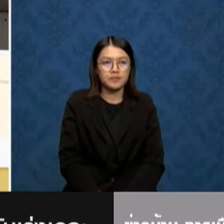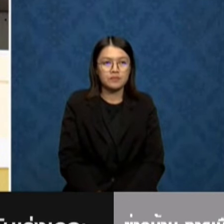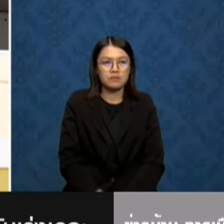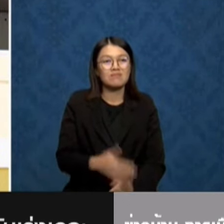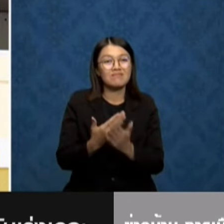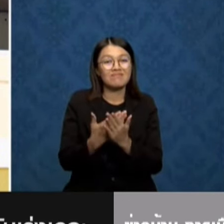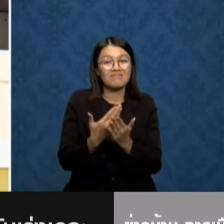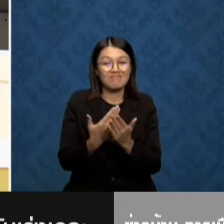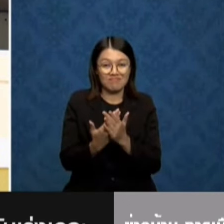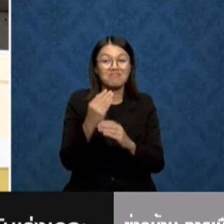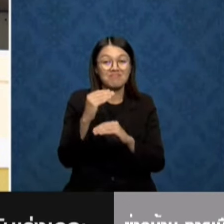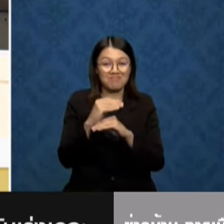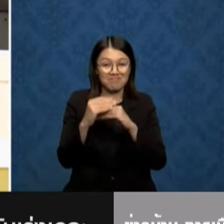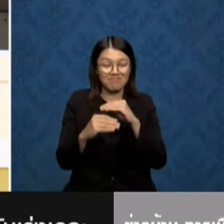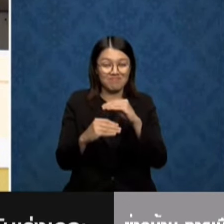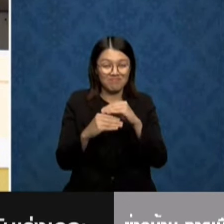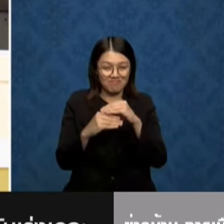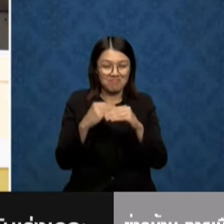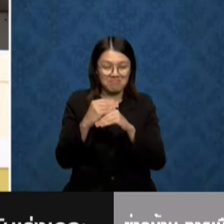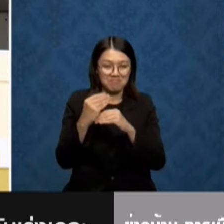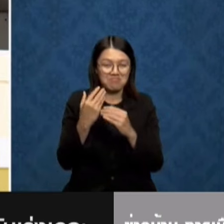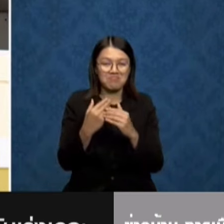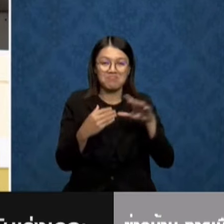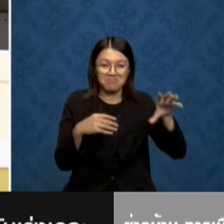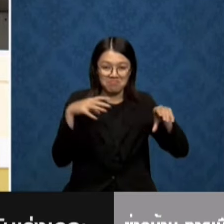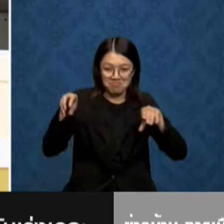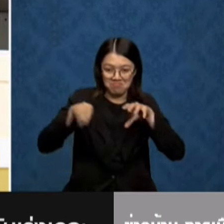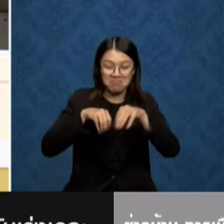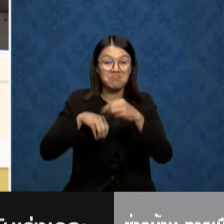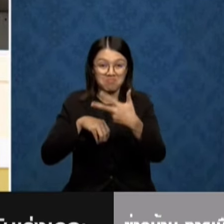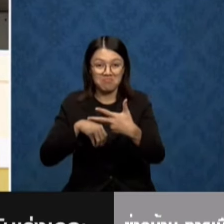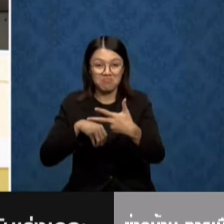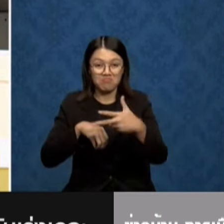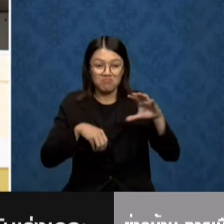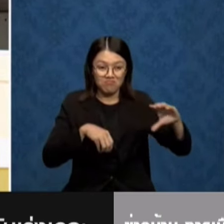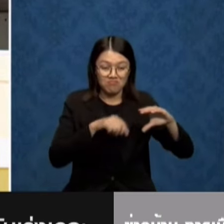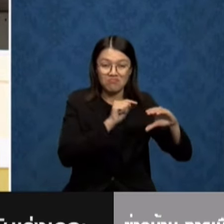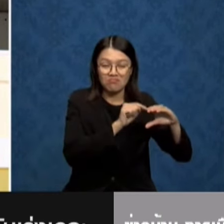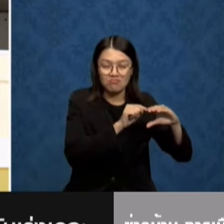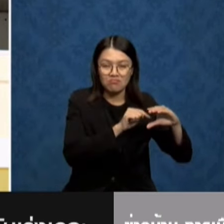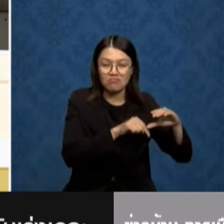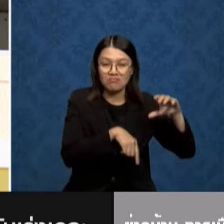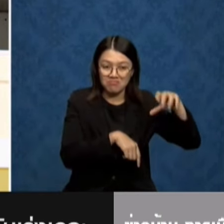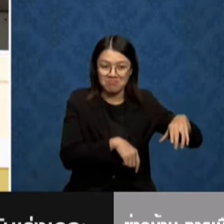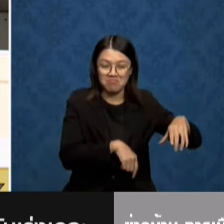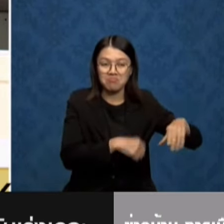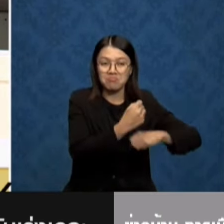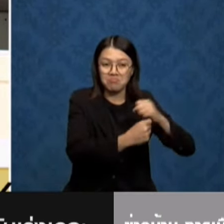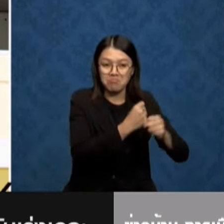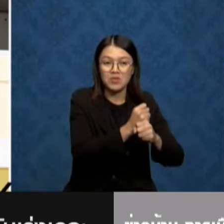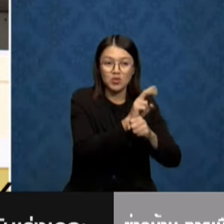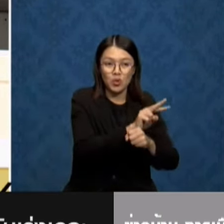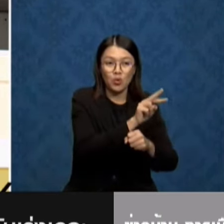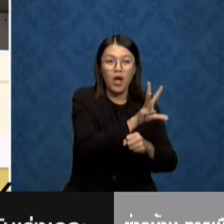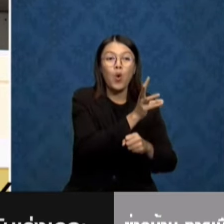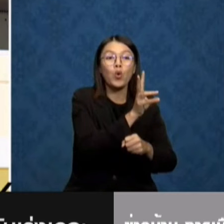รีซแกก็ฝากไว้ในประเด็นนี้บอกถ้าถอนได้ถอนเถอะ ครับ นะฮะอาจารย์วิระยังบอกด้วยนะครับว่านอกจากนั้นเนี่ยในส